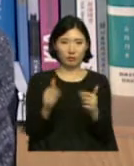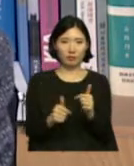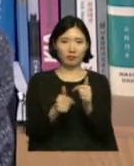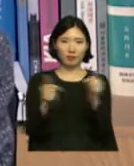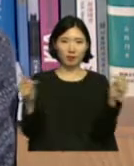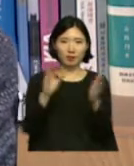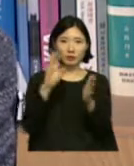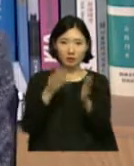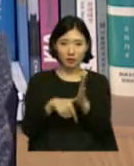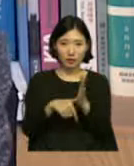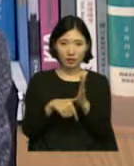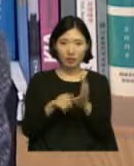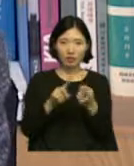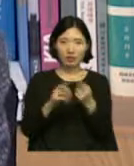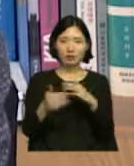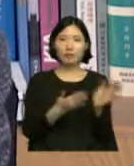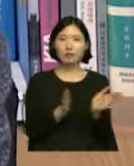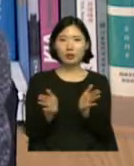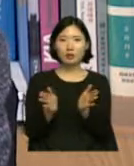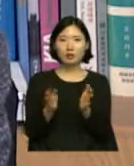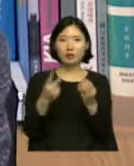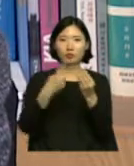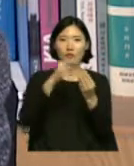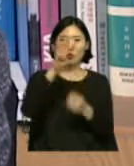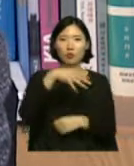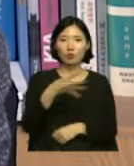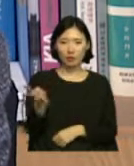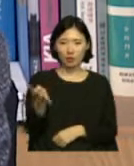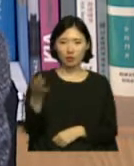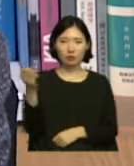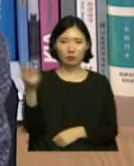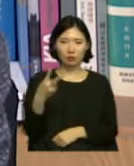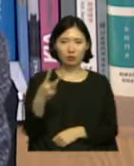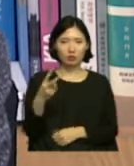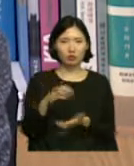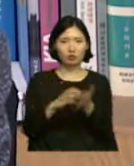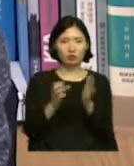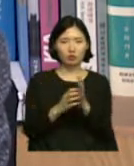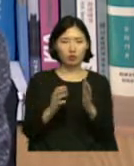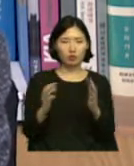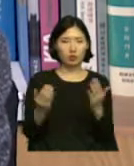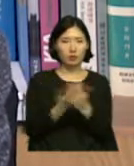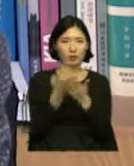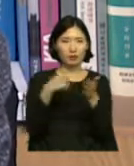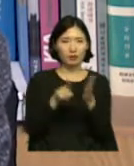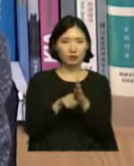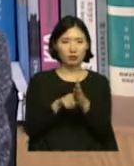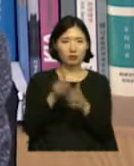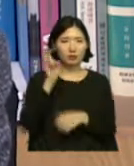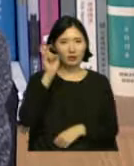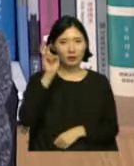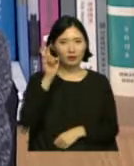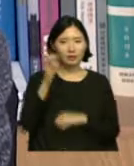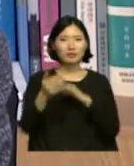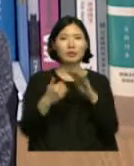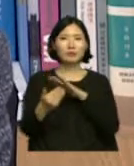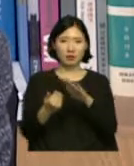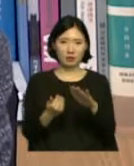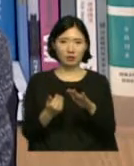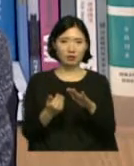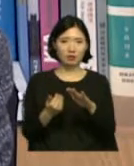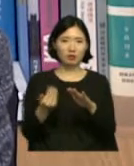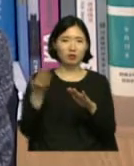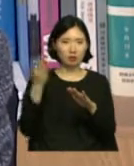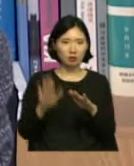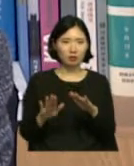해에 대한 대책 인데 로 때도 그랬고 이정도 개발을 할 정도면 은 이미 2층이 됐을텐데 뭐